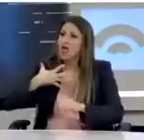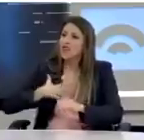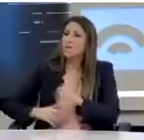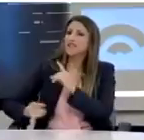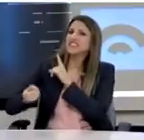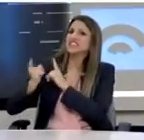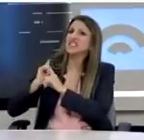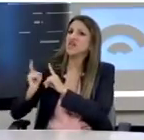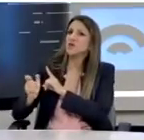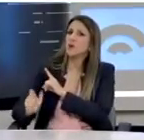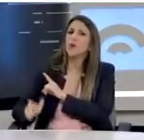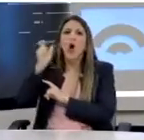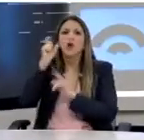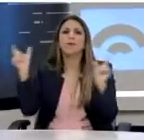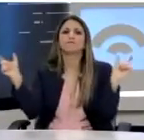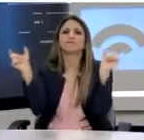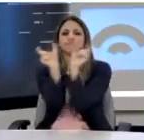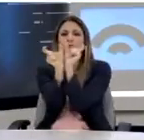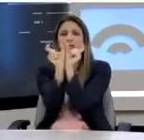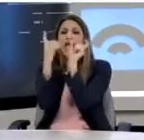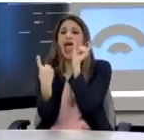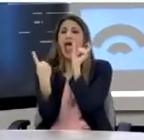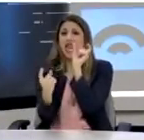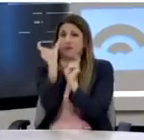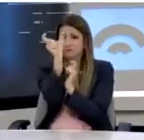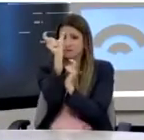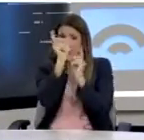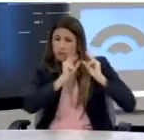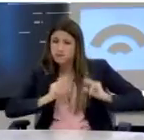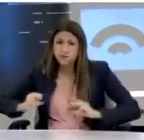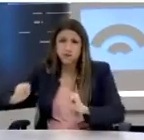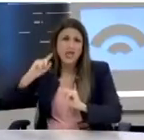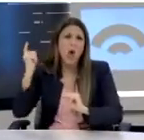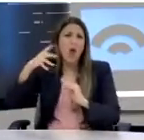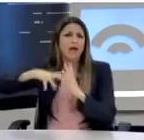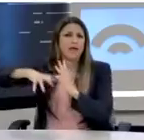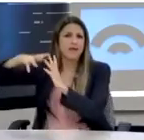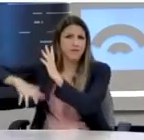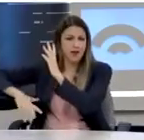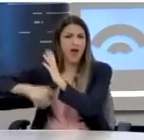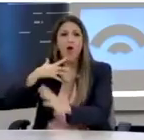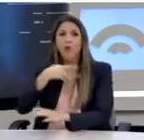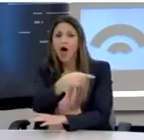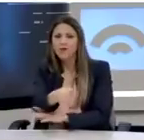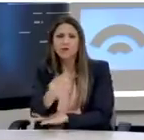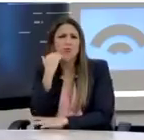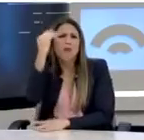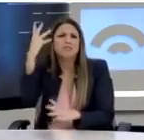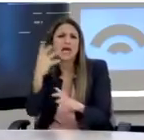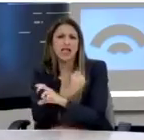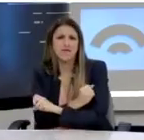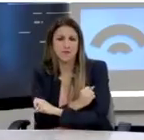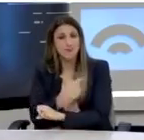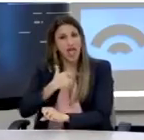με σύνθετη ονομασία που θα ισχύει εργάουνες. Γιατί προφανώς είχε την εντύπωση ότι δεν το καταφέρουμε αυτό. Όταν είδε